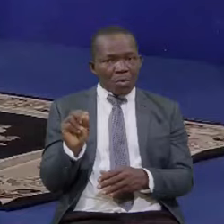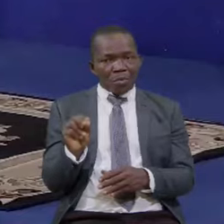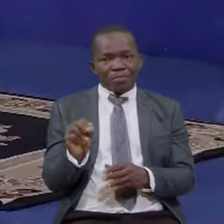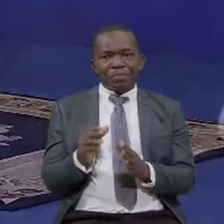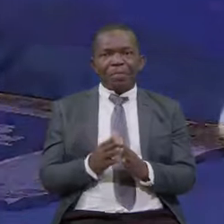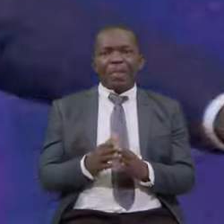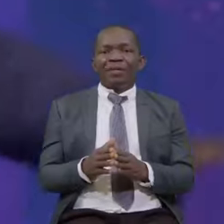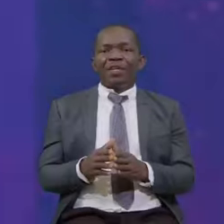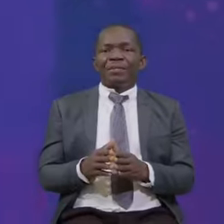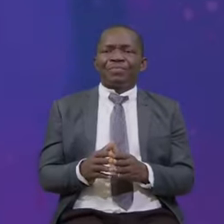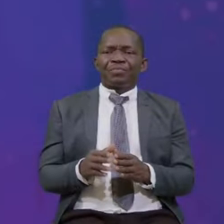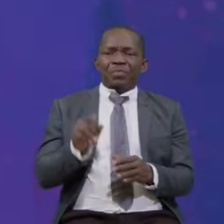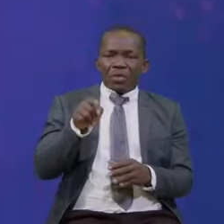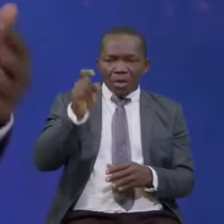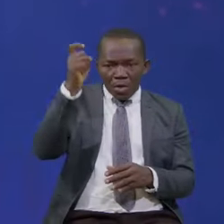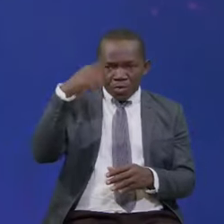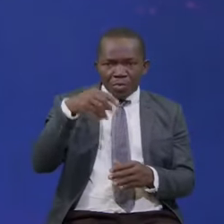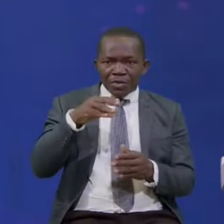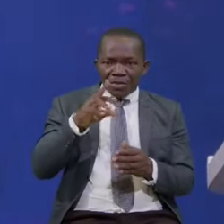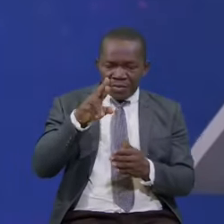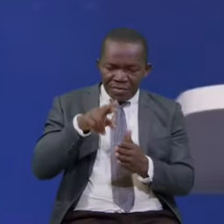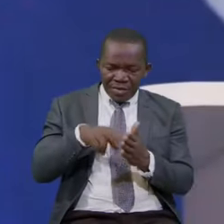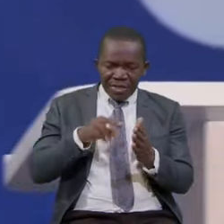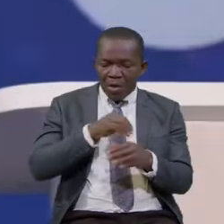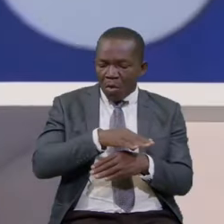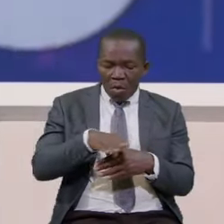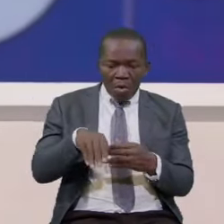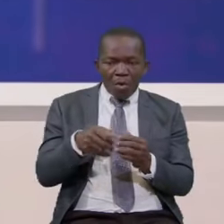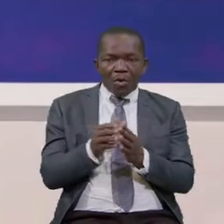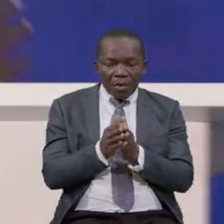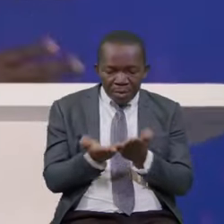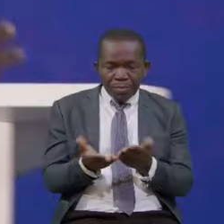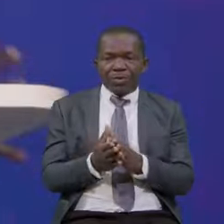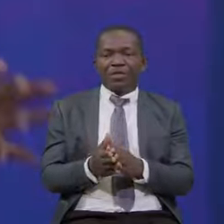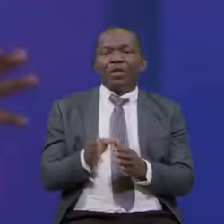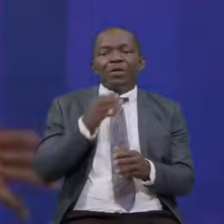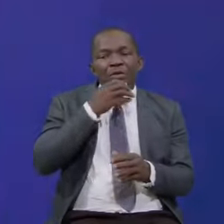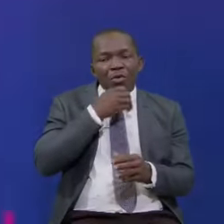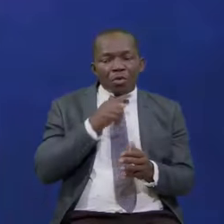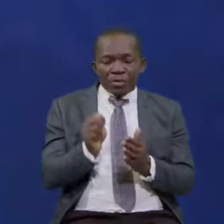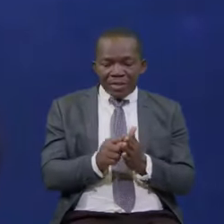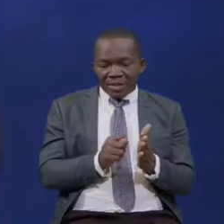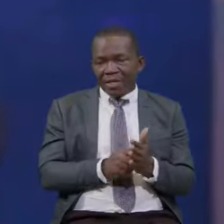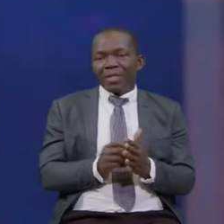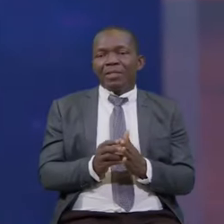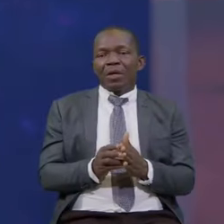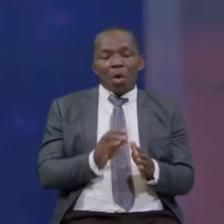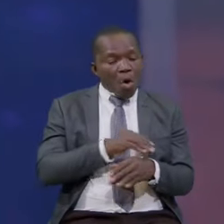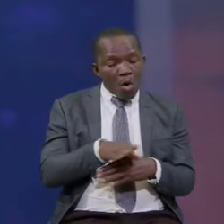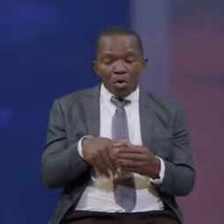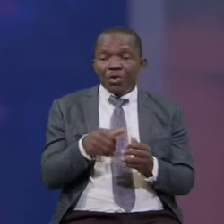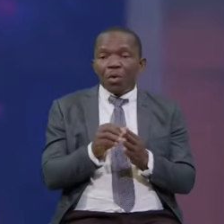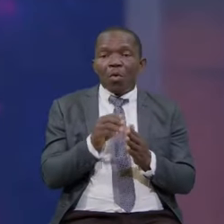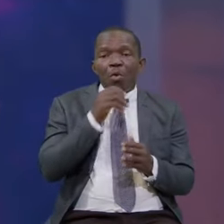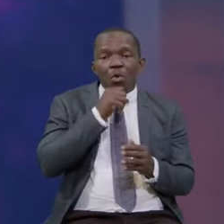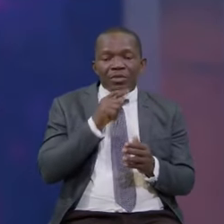tous ces t tous les sacrifices de l'Ancien Testament il ne prend plus plaisir en cela